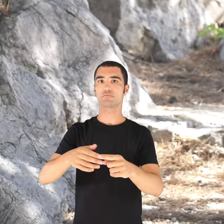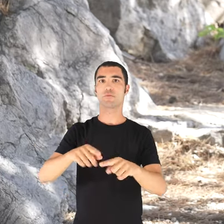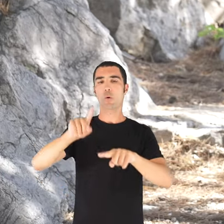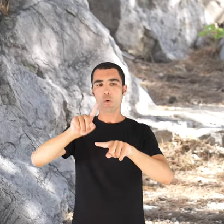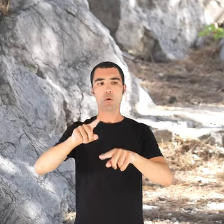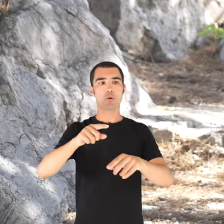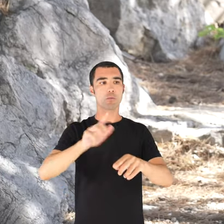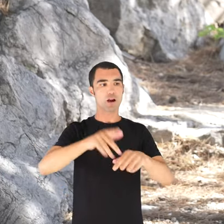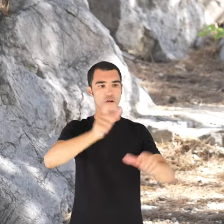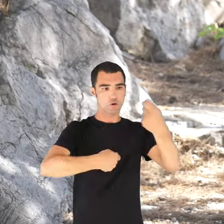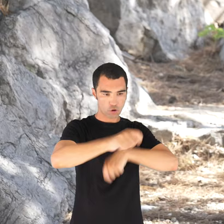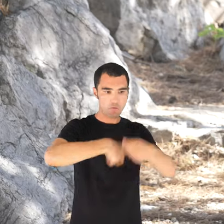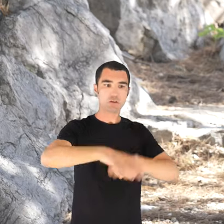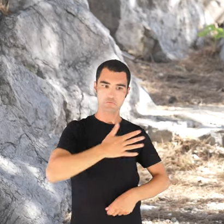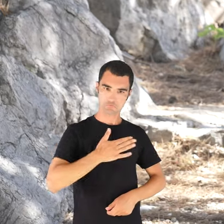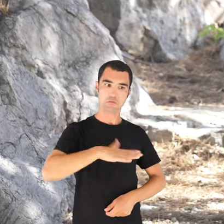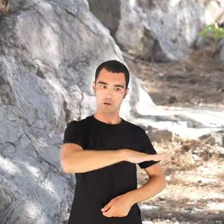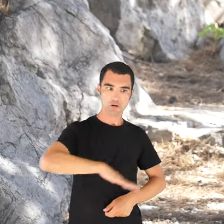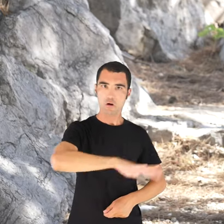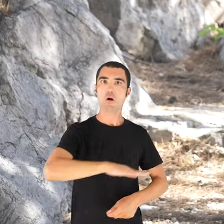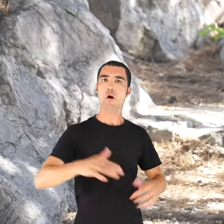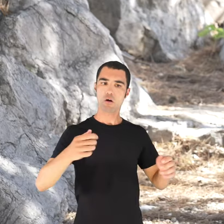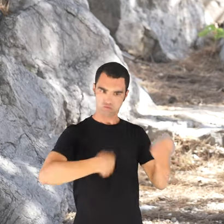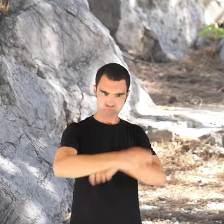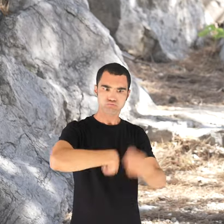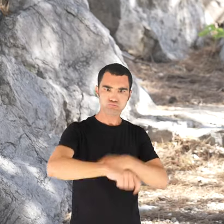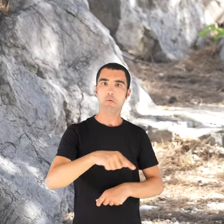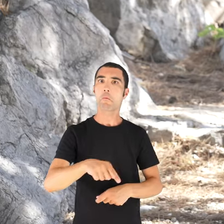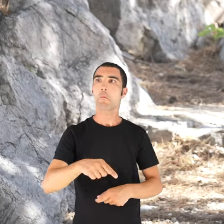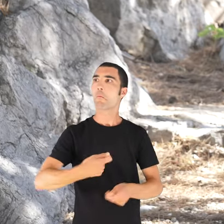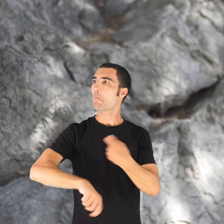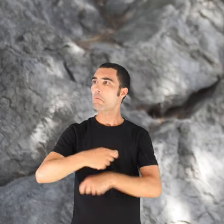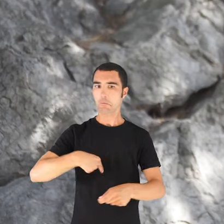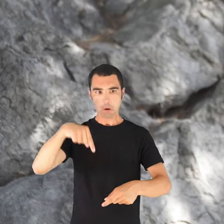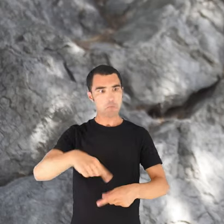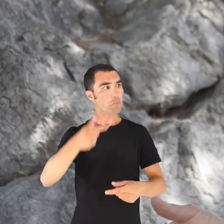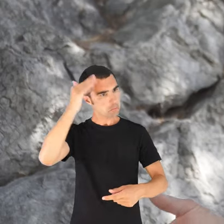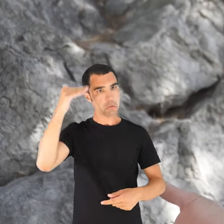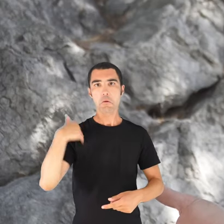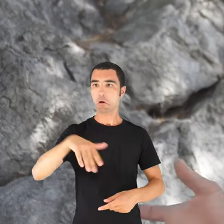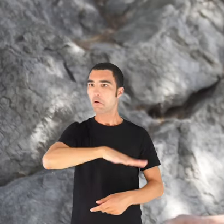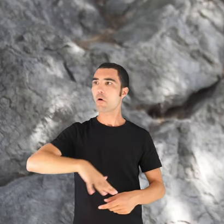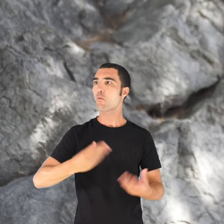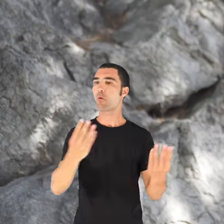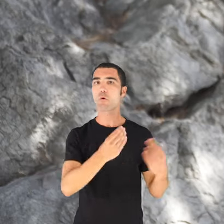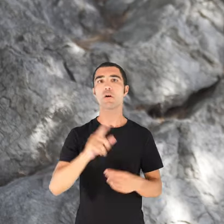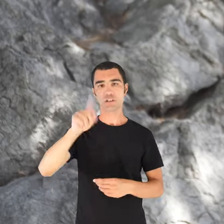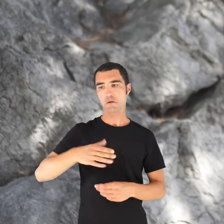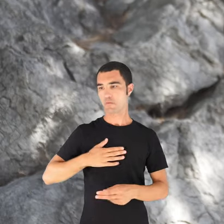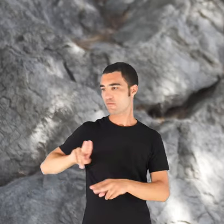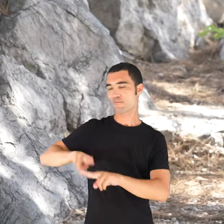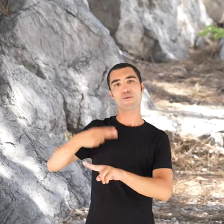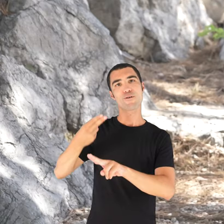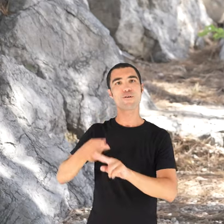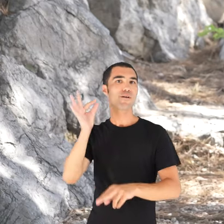gent, cap a comerç local, que no esperàvem que anigués tan bé. I llavors, paper de la meva dona en la